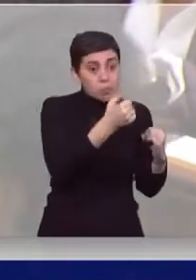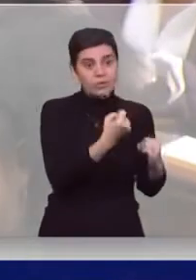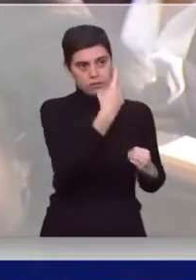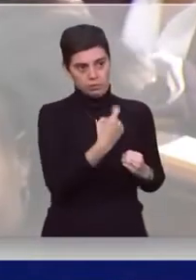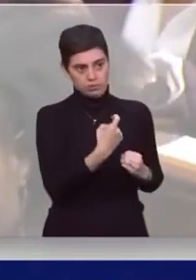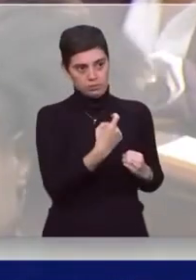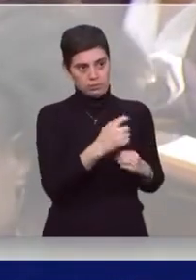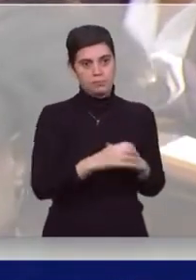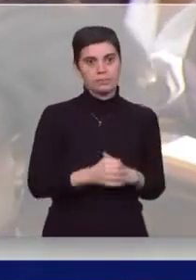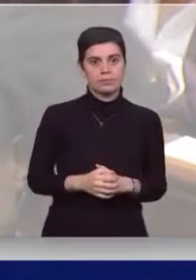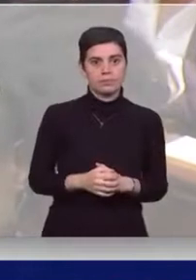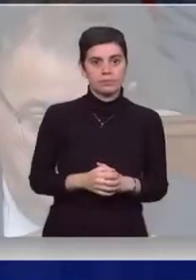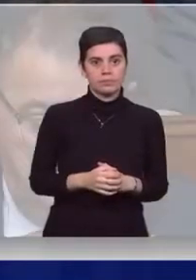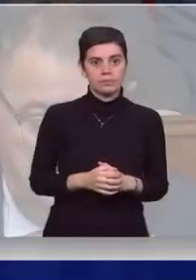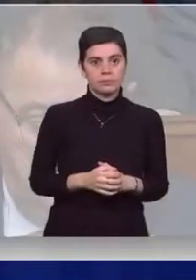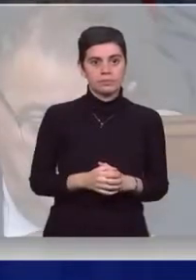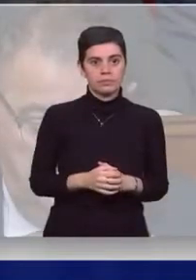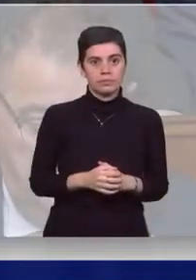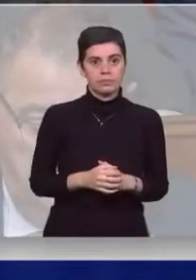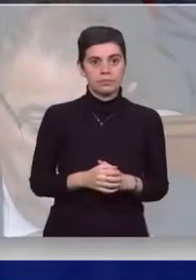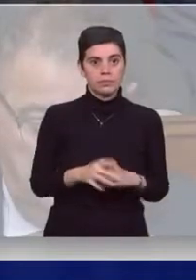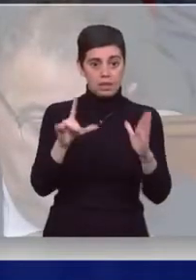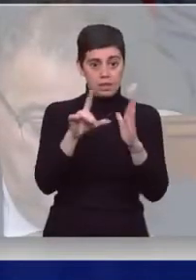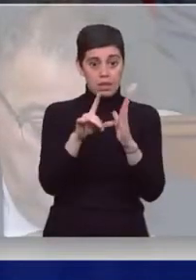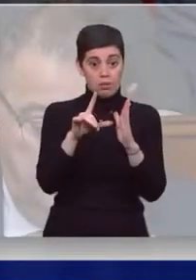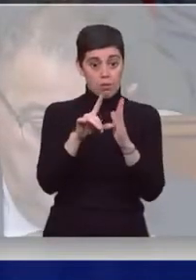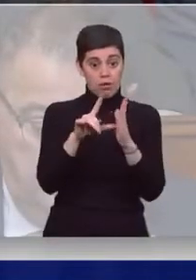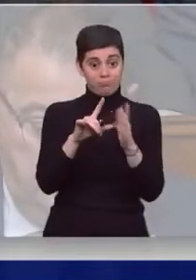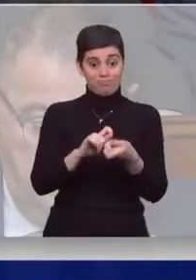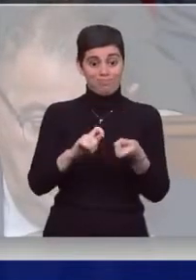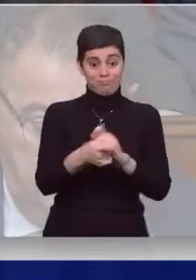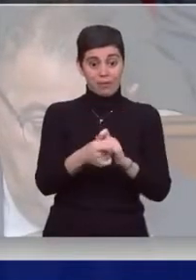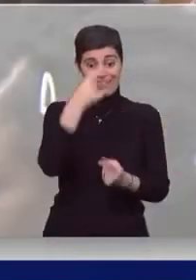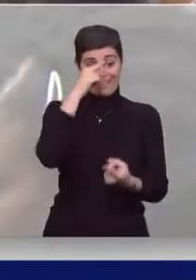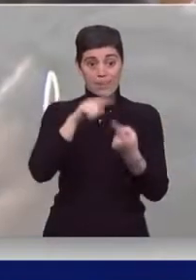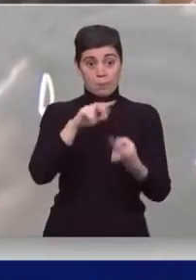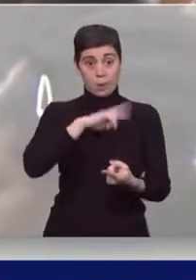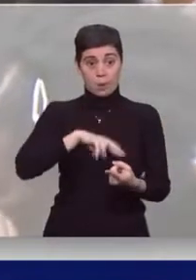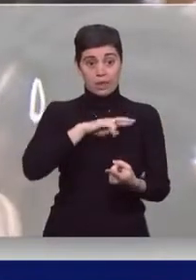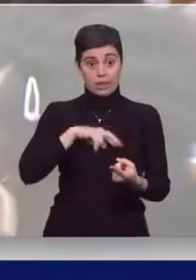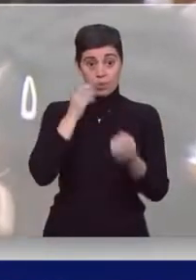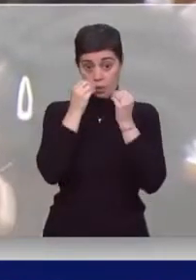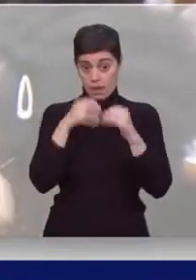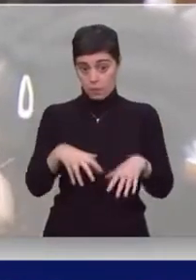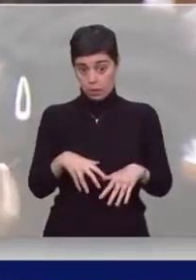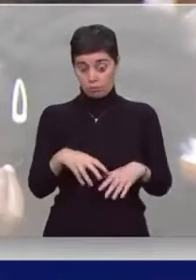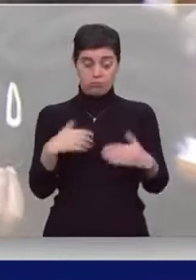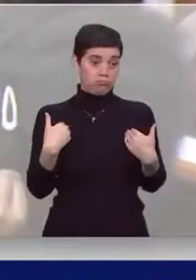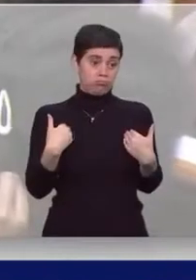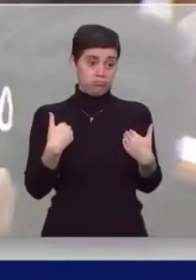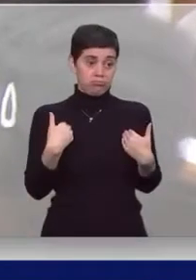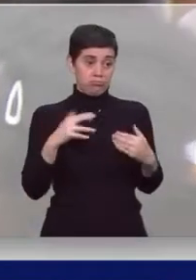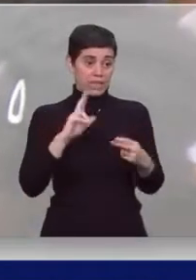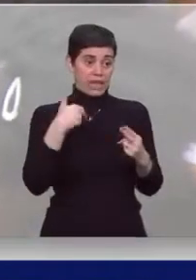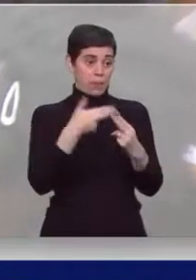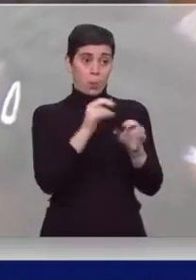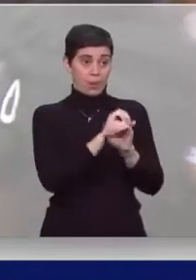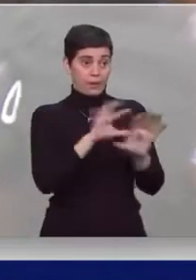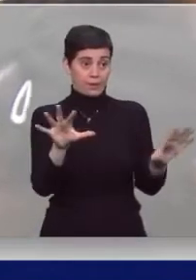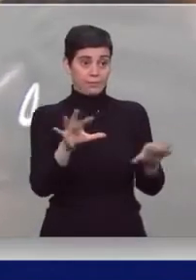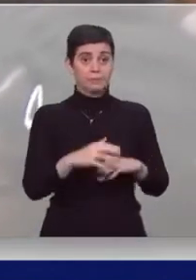souhaitons renoncer à la réforme des retraites. Je voudrais vous répondre le plus clairement possible, Madame la députée.